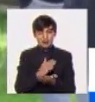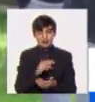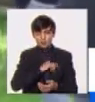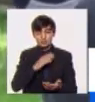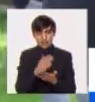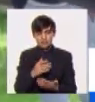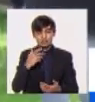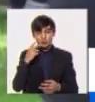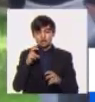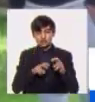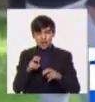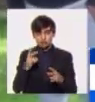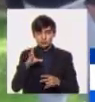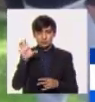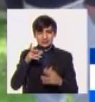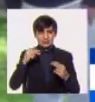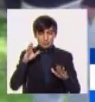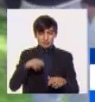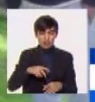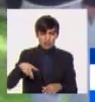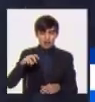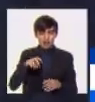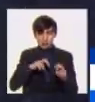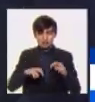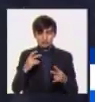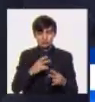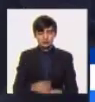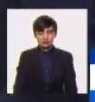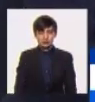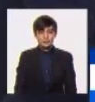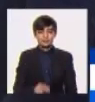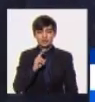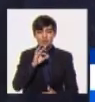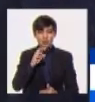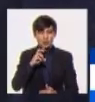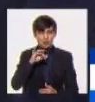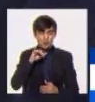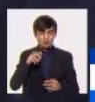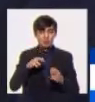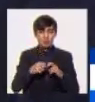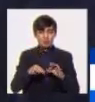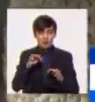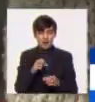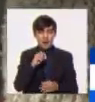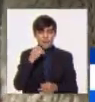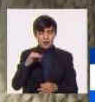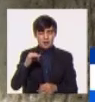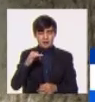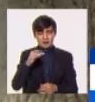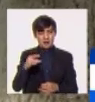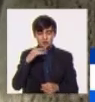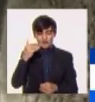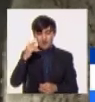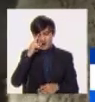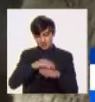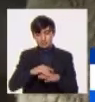керек. Көшеге шығу керек, пойыз жаққа шығу керек, бадам жаққа шығу керек. Көкбұлақтықтардың күрмеуі күрделі. Бұл мәселесінен Абай аудан әкімдігі хабардар.